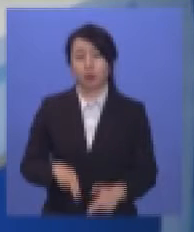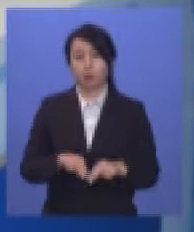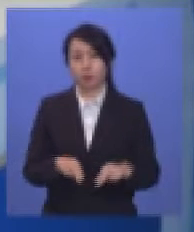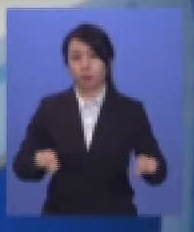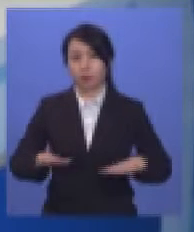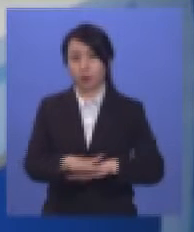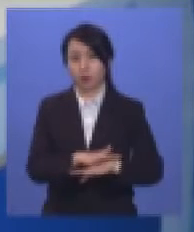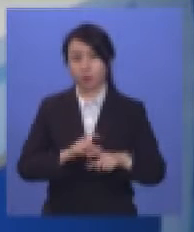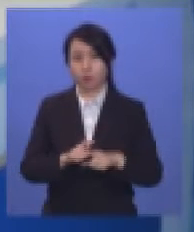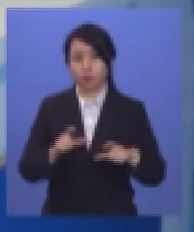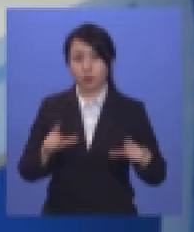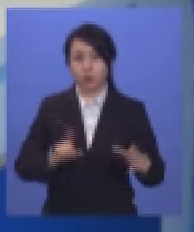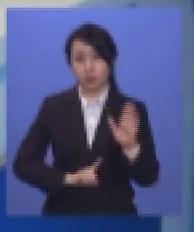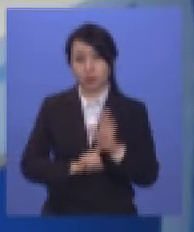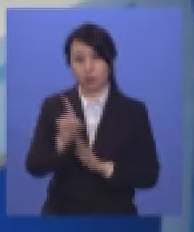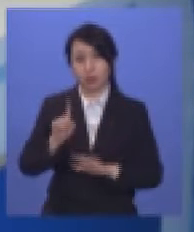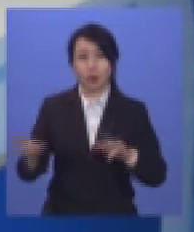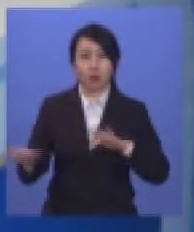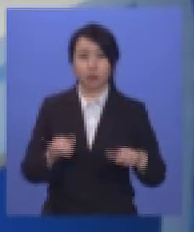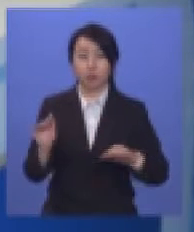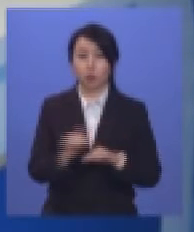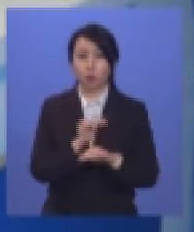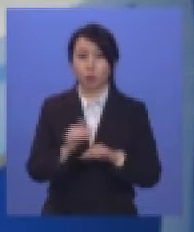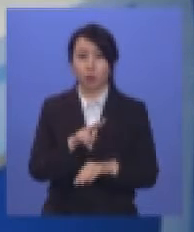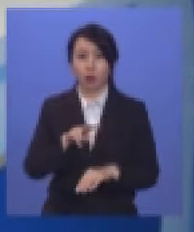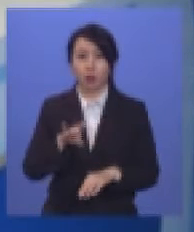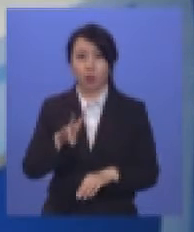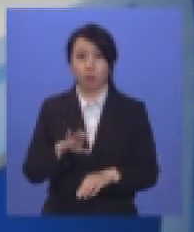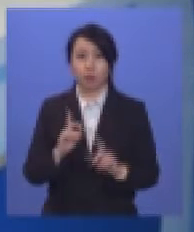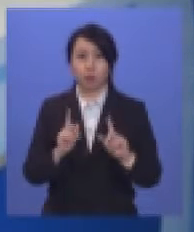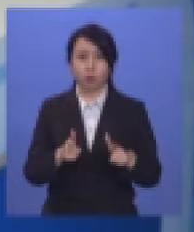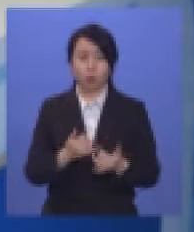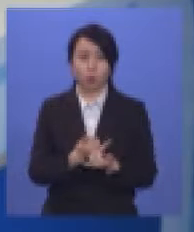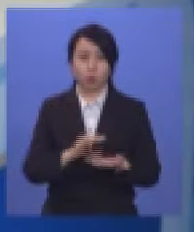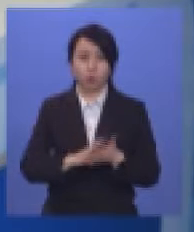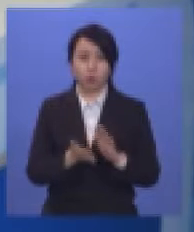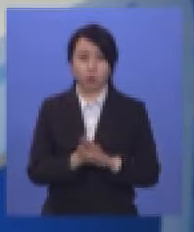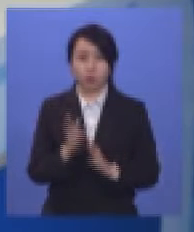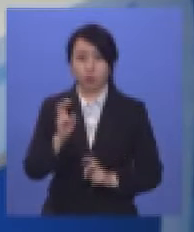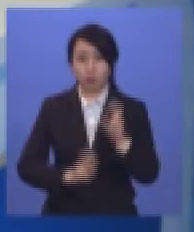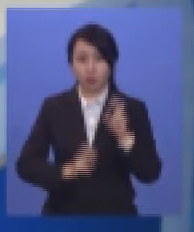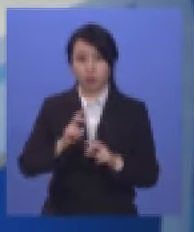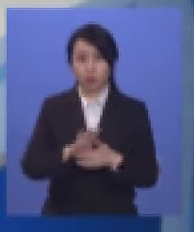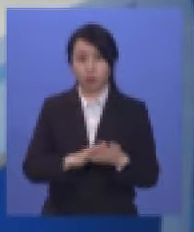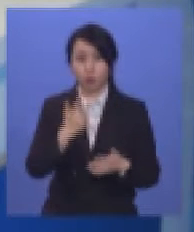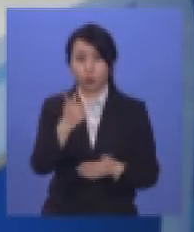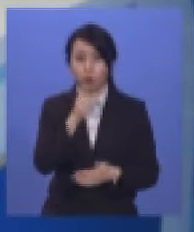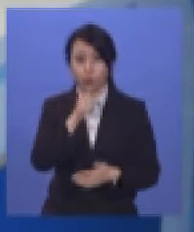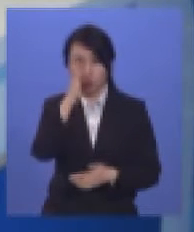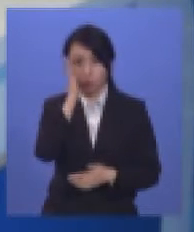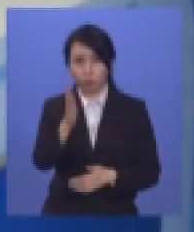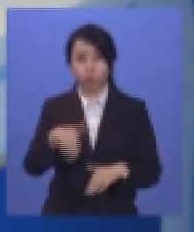В Петропавловске общественники дали старт благотворительной акции «Добрые лапы». Согласно ее условиям, перерабатывающие предприятия в